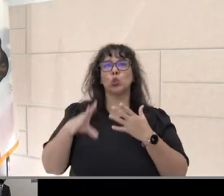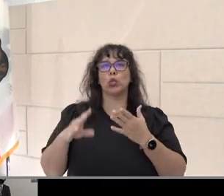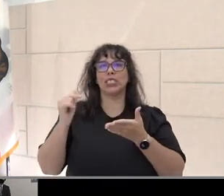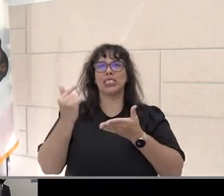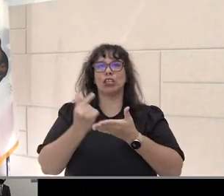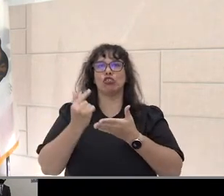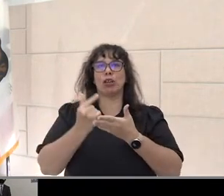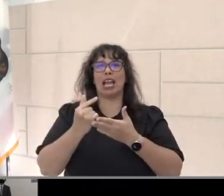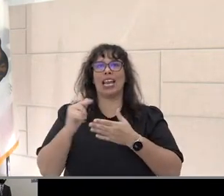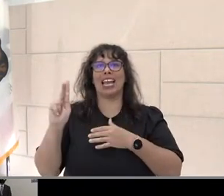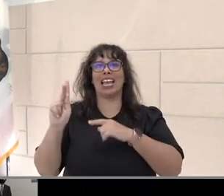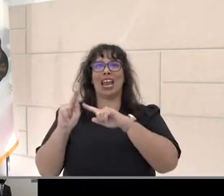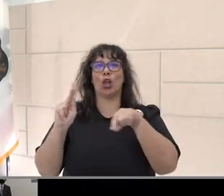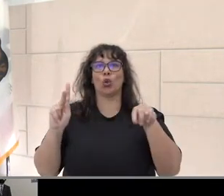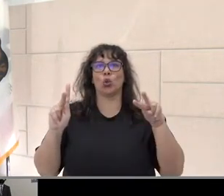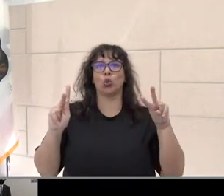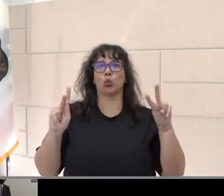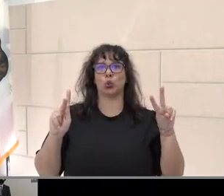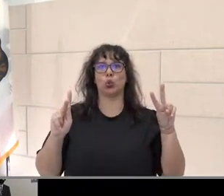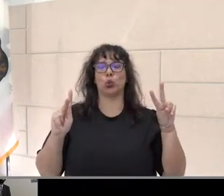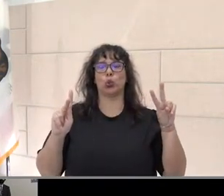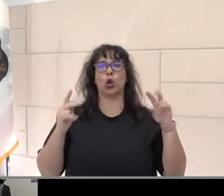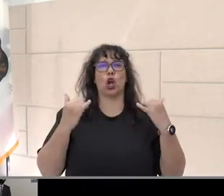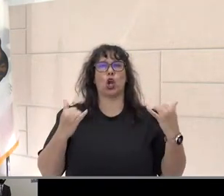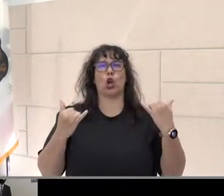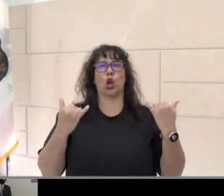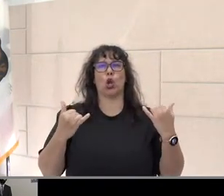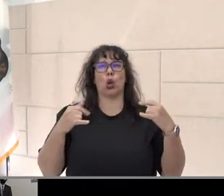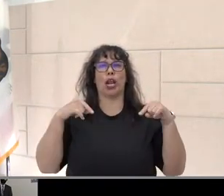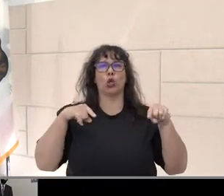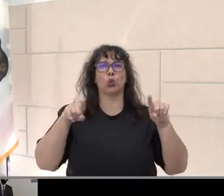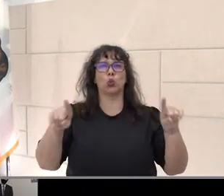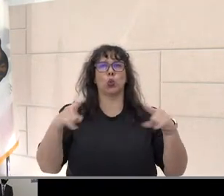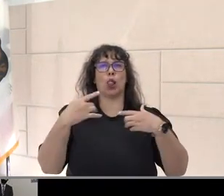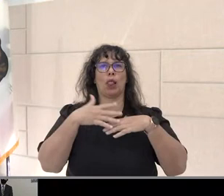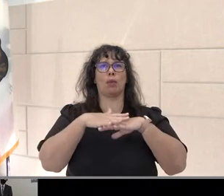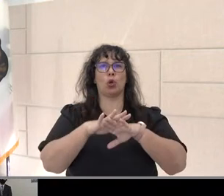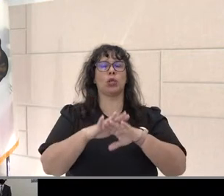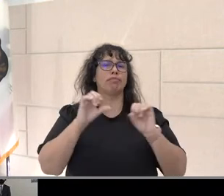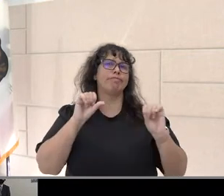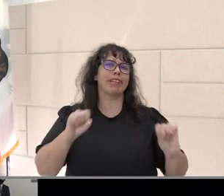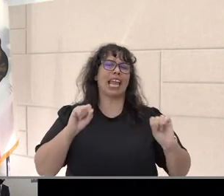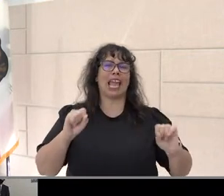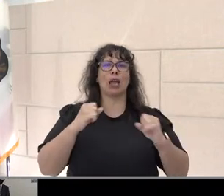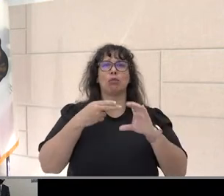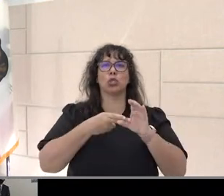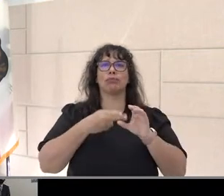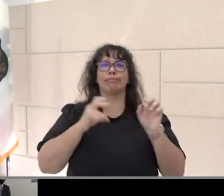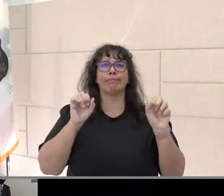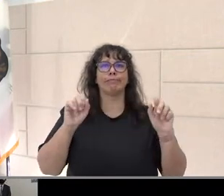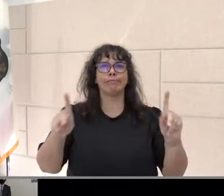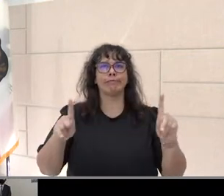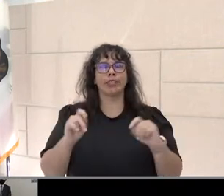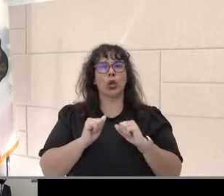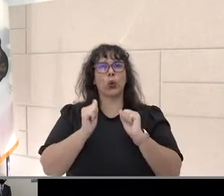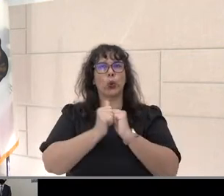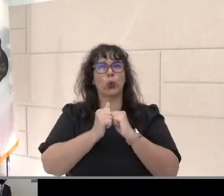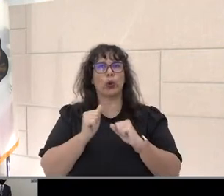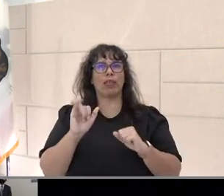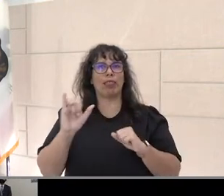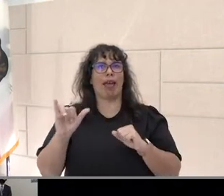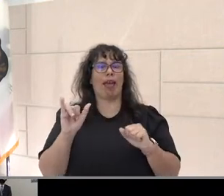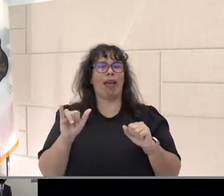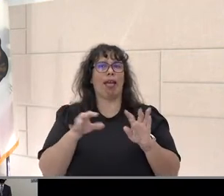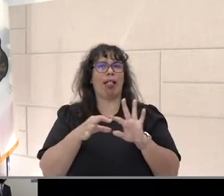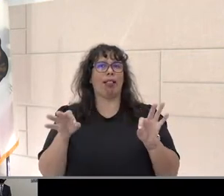យ្យដ្ឋានលោកដល់ថ្នាក់ទី8ដើម្បីពួកគេទទួលចូលរួមក្នុងកម្មវិធីដែលគេ